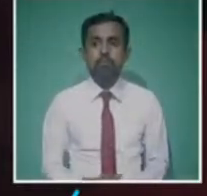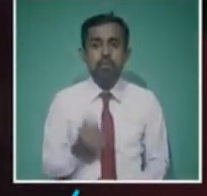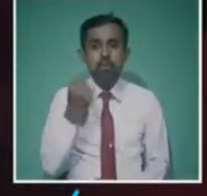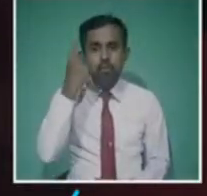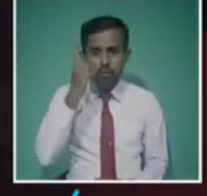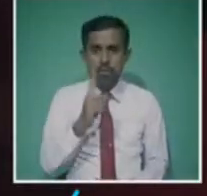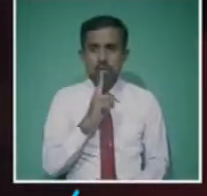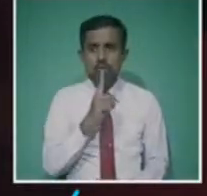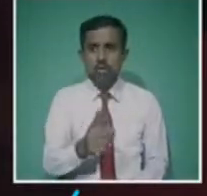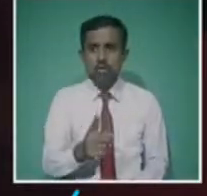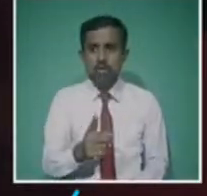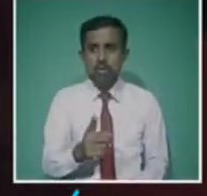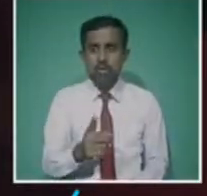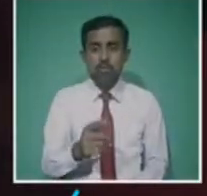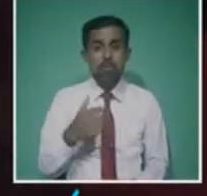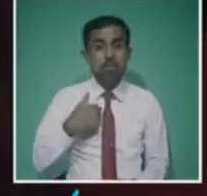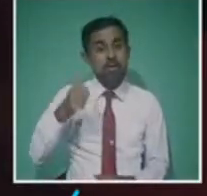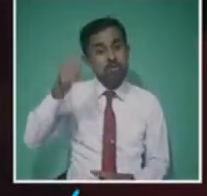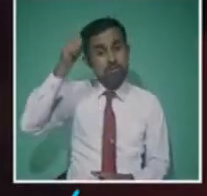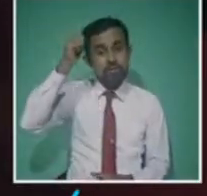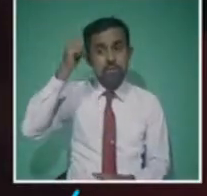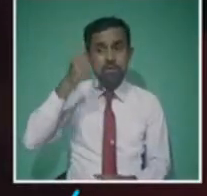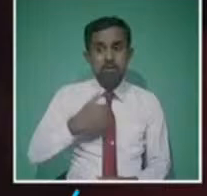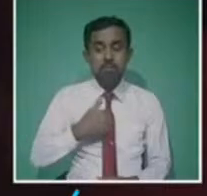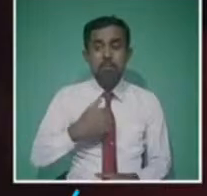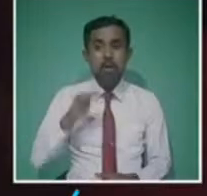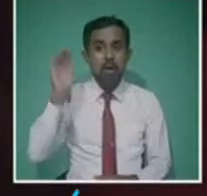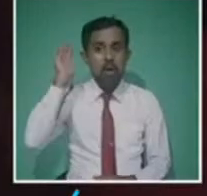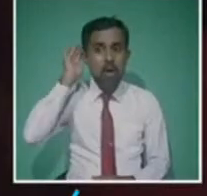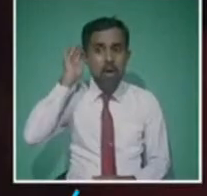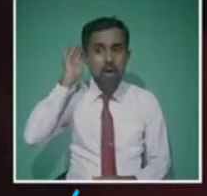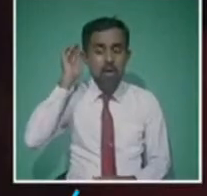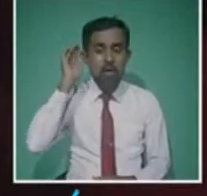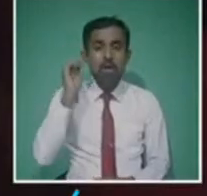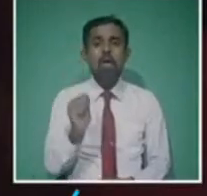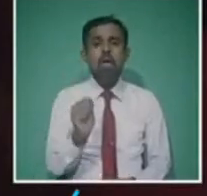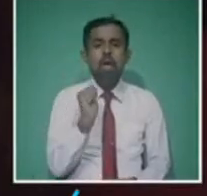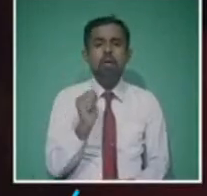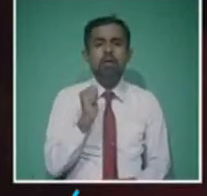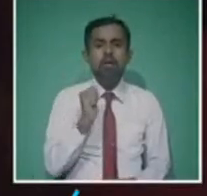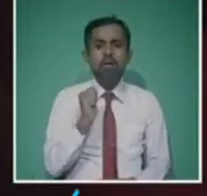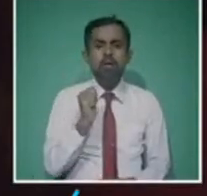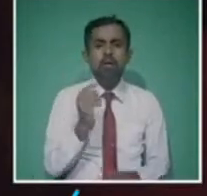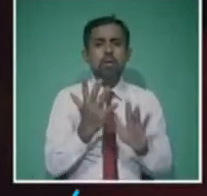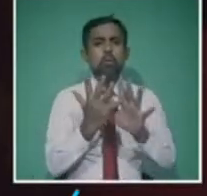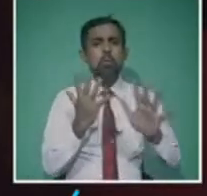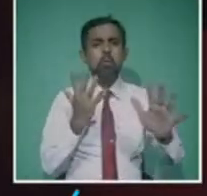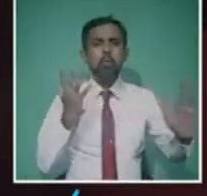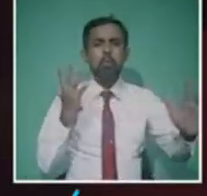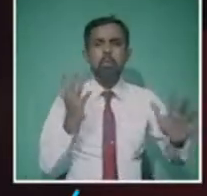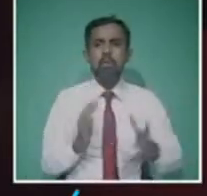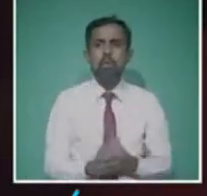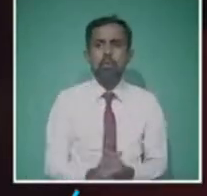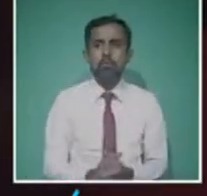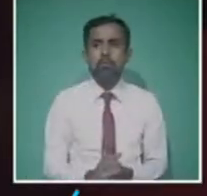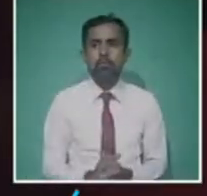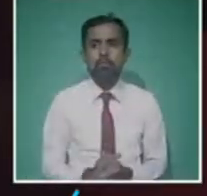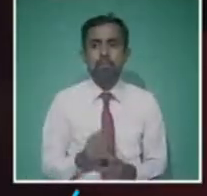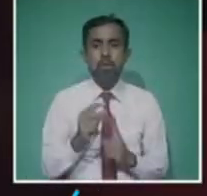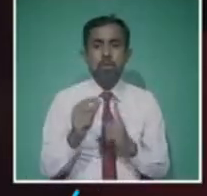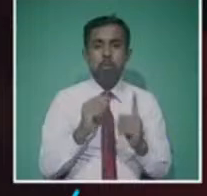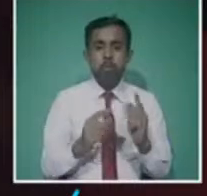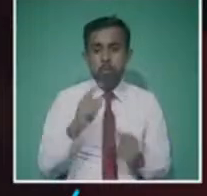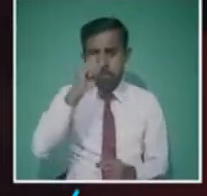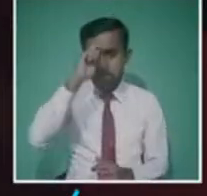යෝජනා කළා මම ඉන්න කාලෙත්. මම ආන්නේ. මොකද මේ පොලින් දික් වෙන්නේ? ගරු මුලාසනේ